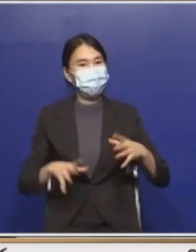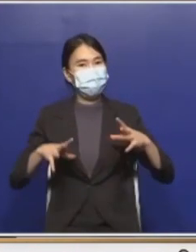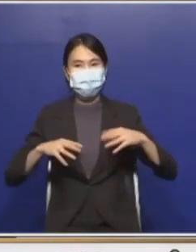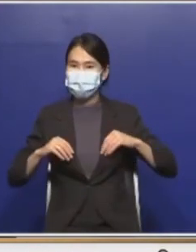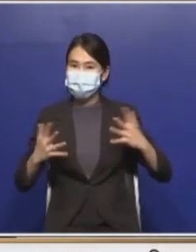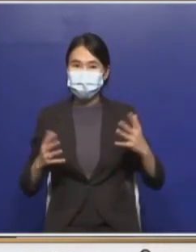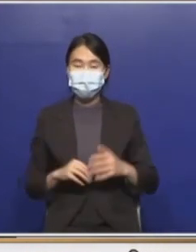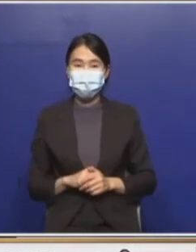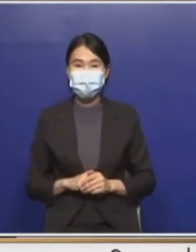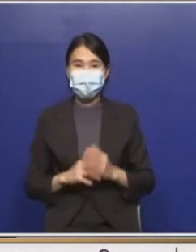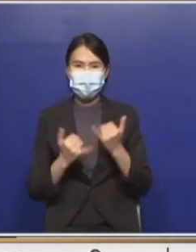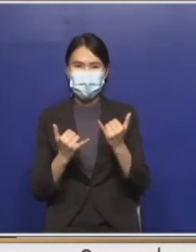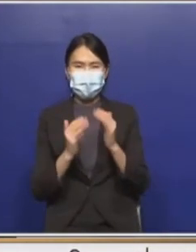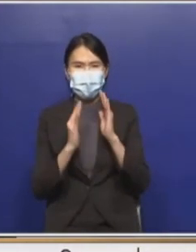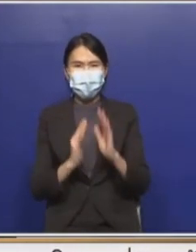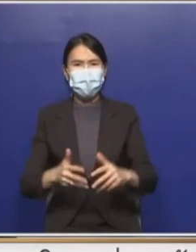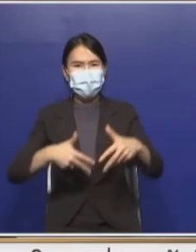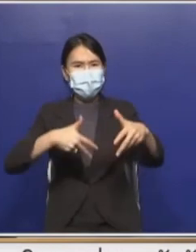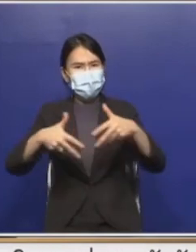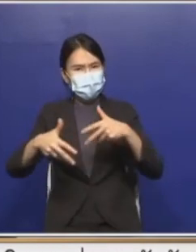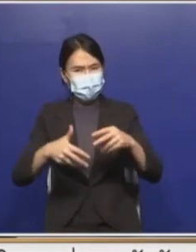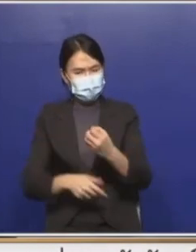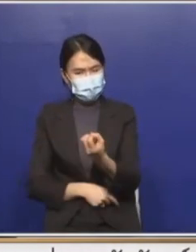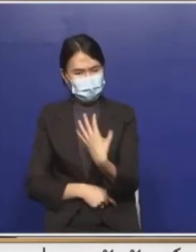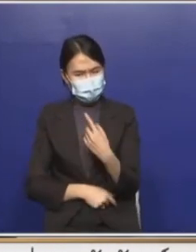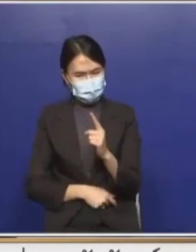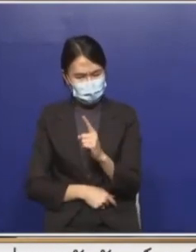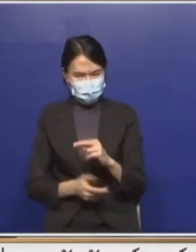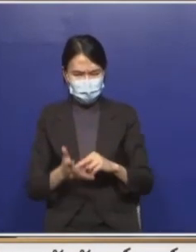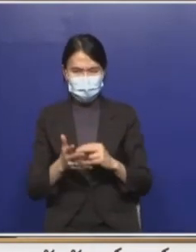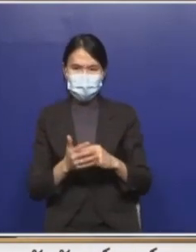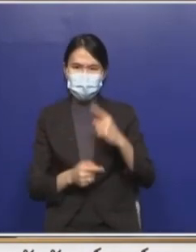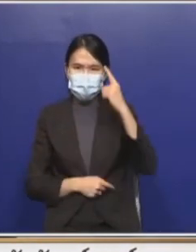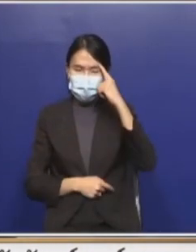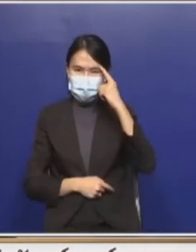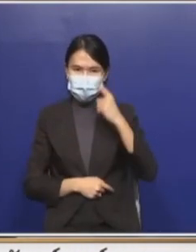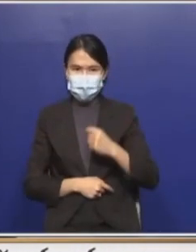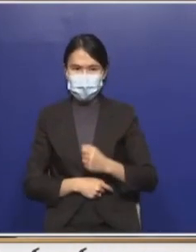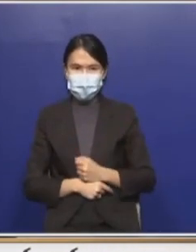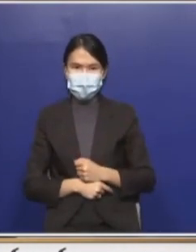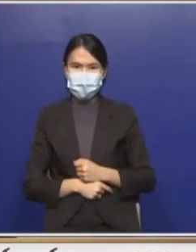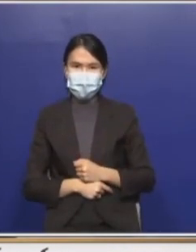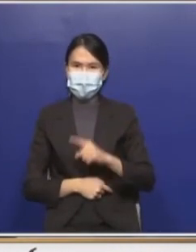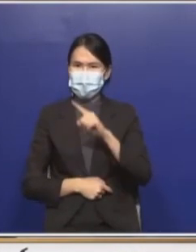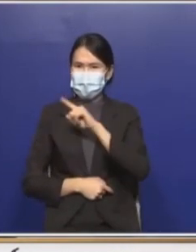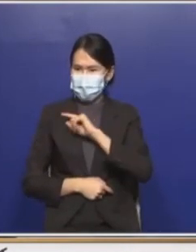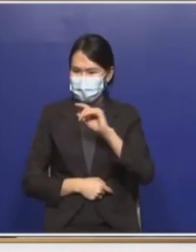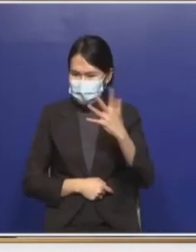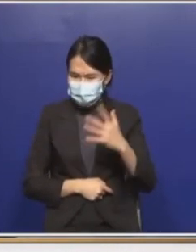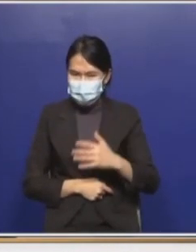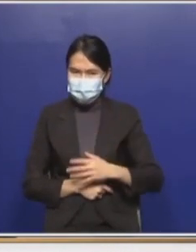ชาวบ้านบอกว่ามันเป็นงบที่ตายด้านไร้จิตสำนึกไร้ความรับผิดชอบ